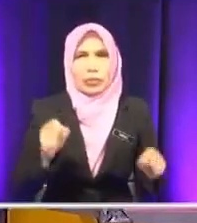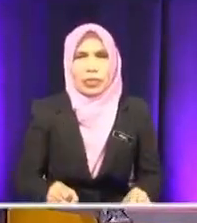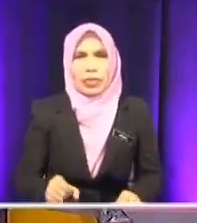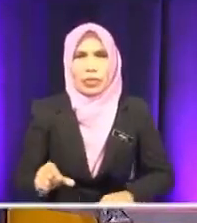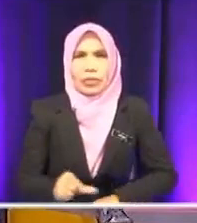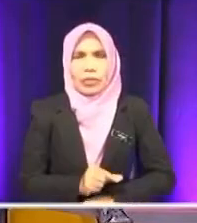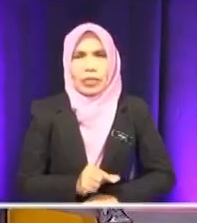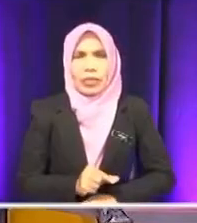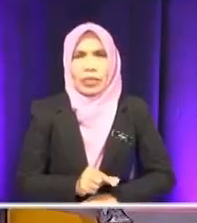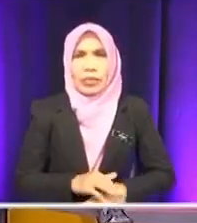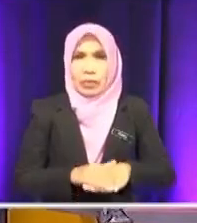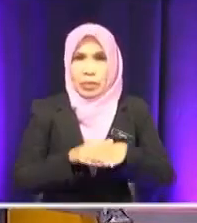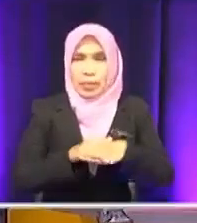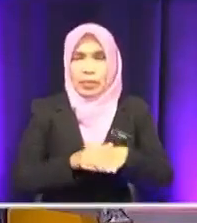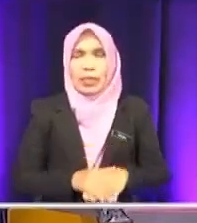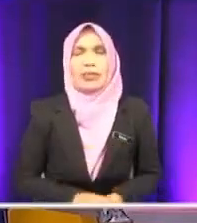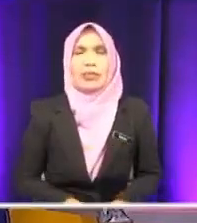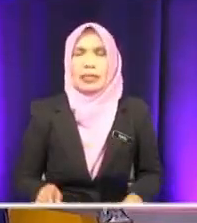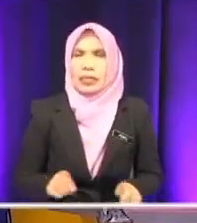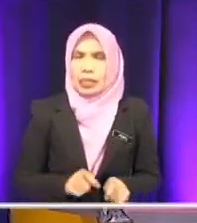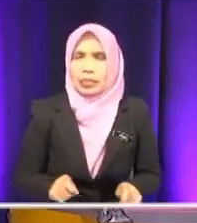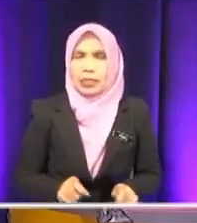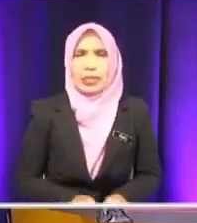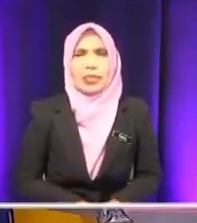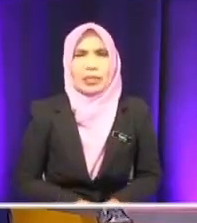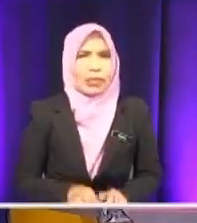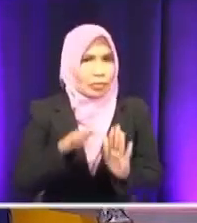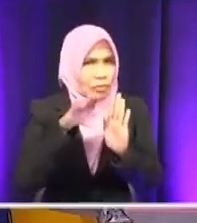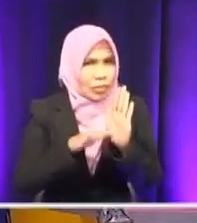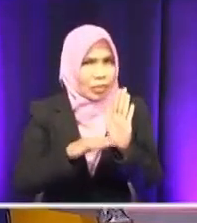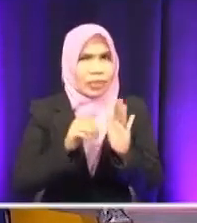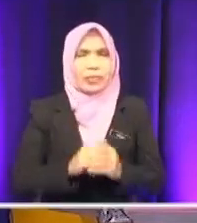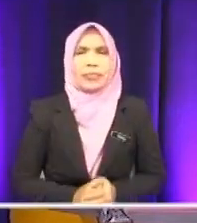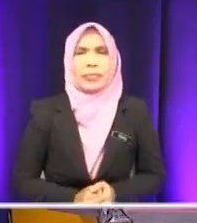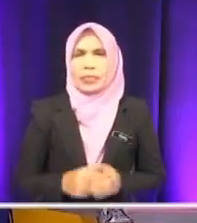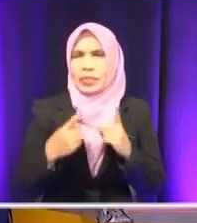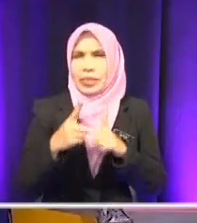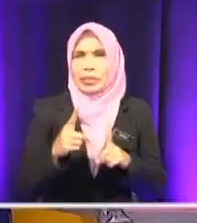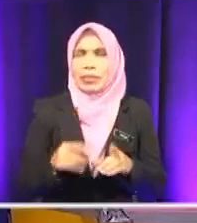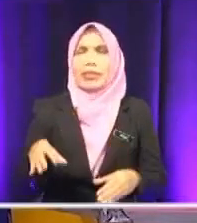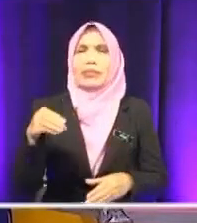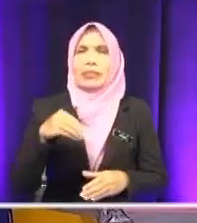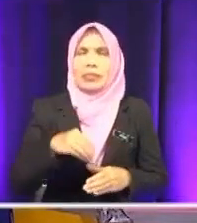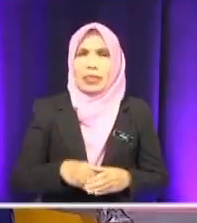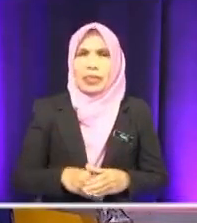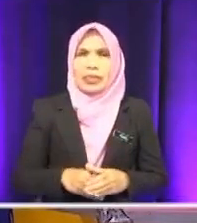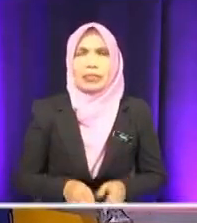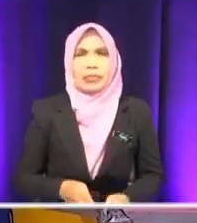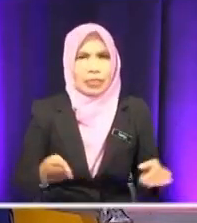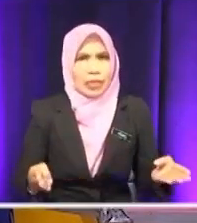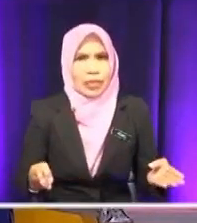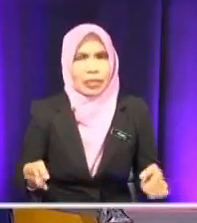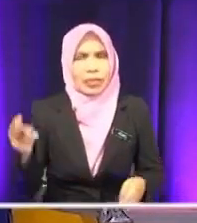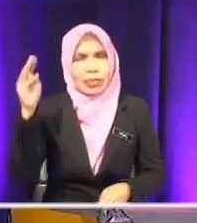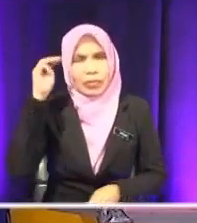supaya jawab apa itu dalam bahasa Melayu yang sepenuhnya kalau pelukan guna bahasa Inggris coba gunakan